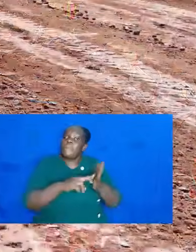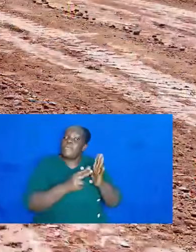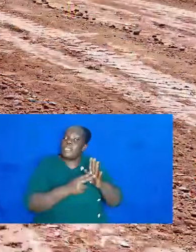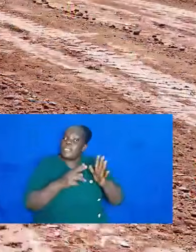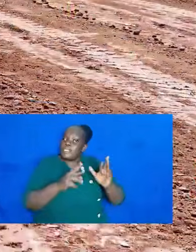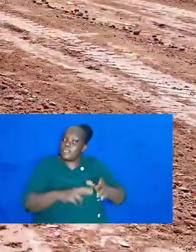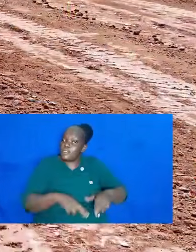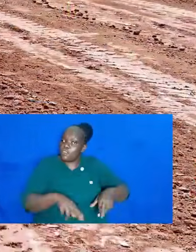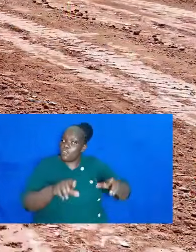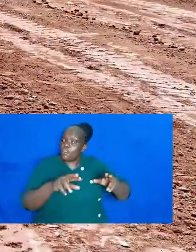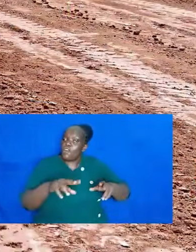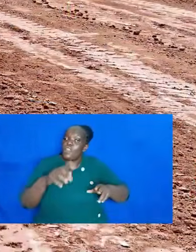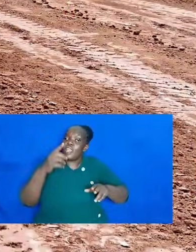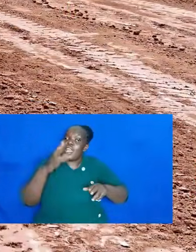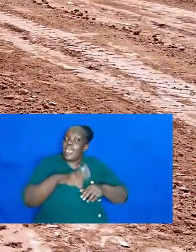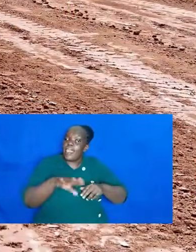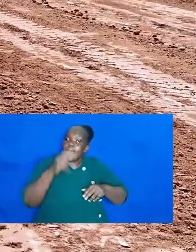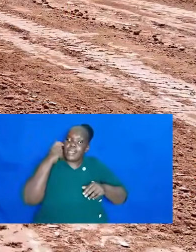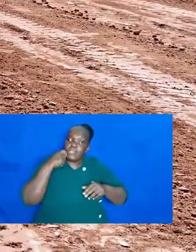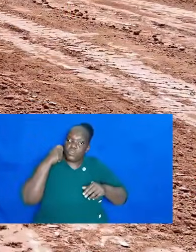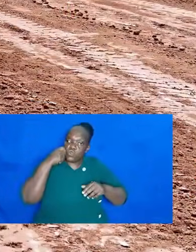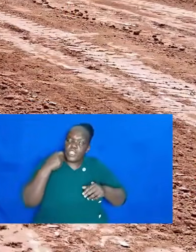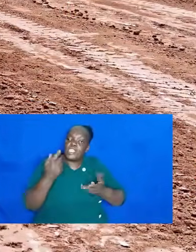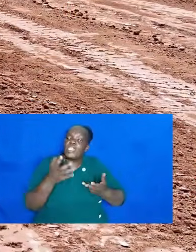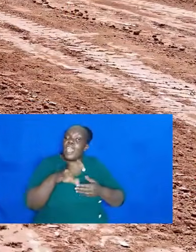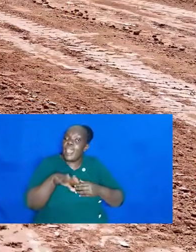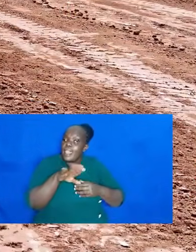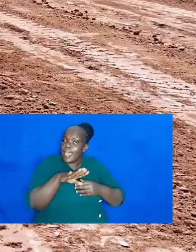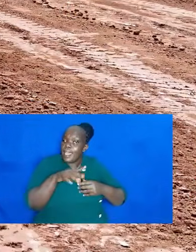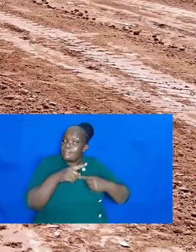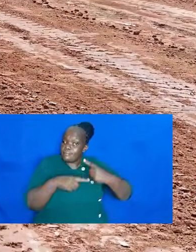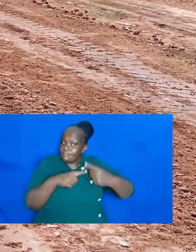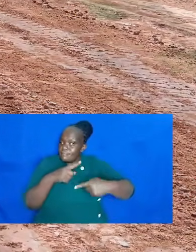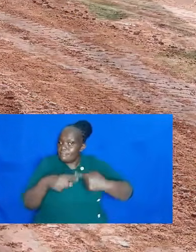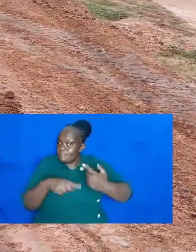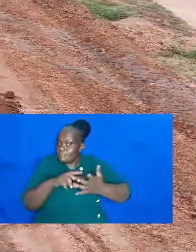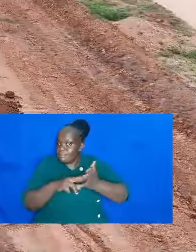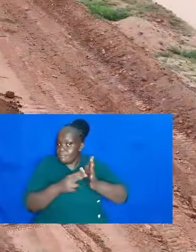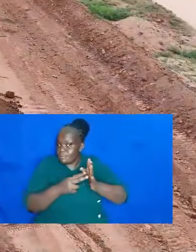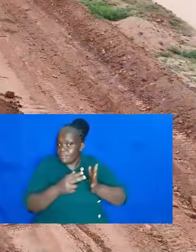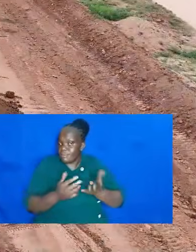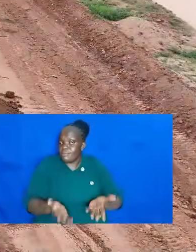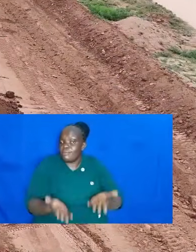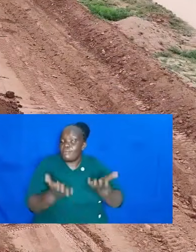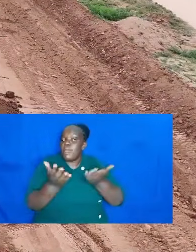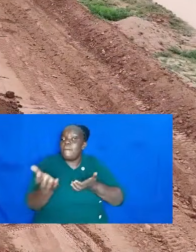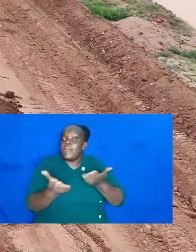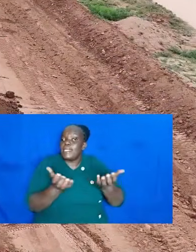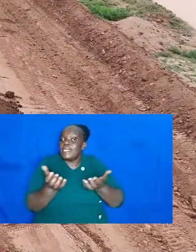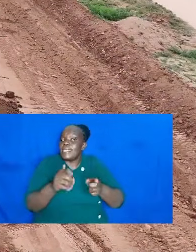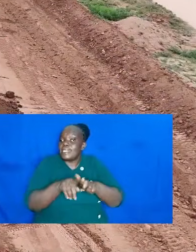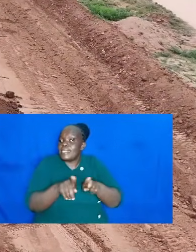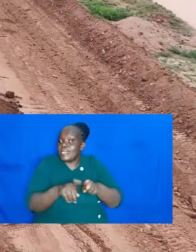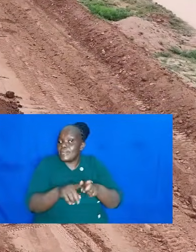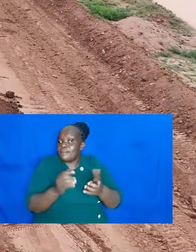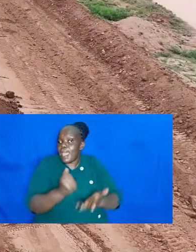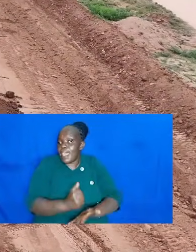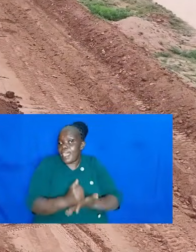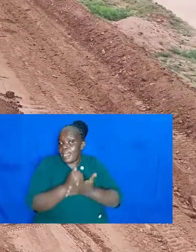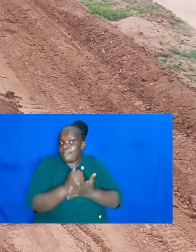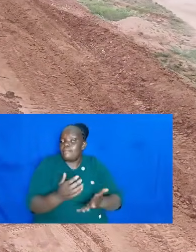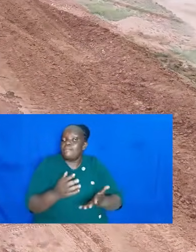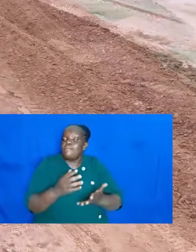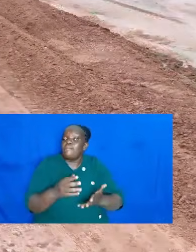Mradi wa barabara ya Kibwezi Kitui Migwani unaendelea na unatarajiwa kuimarisha biashara pamoja na